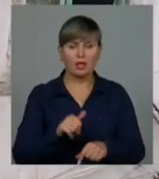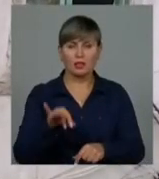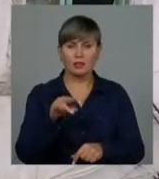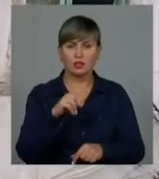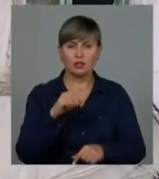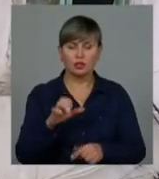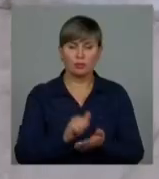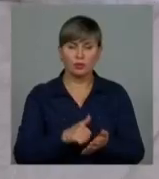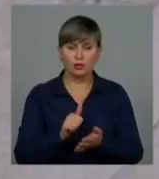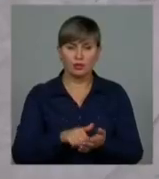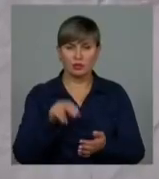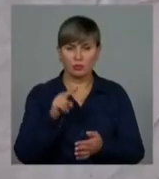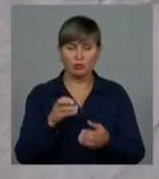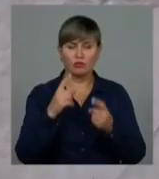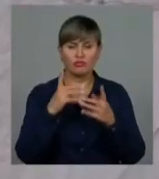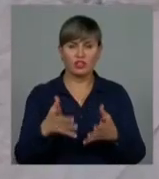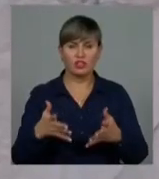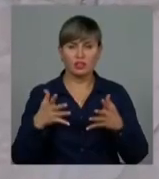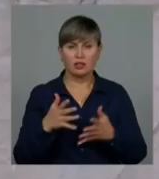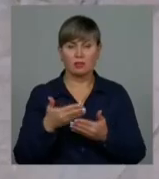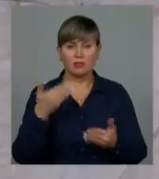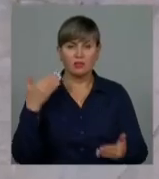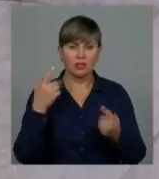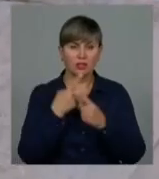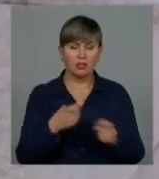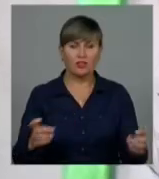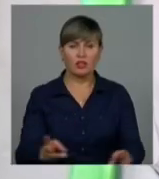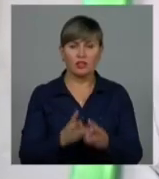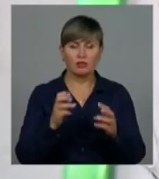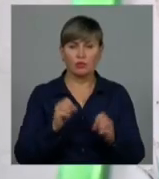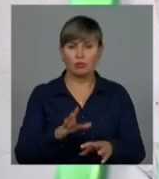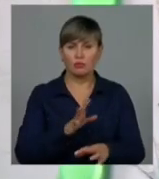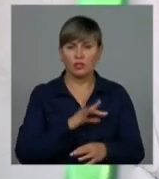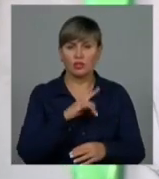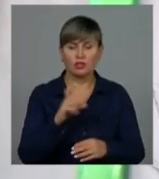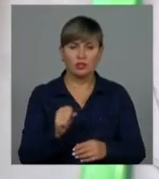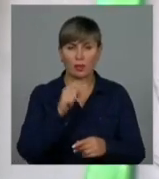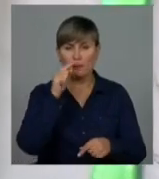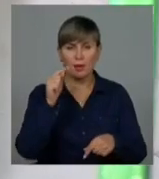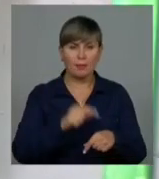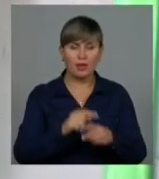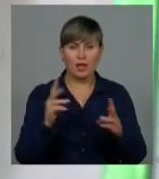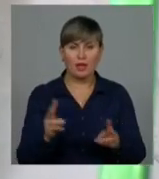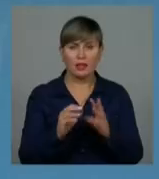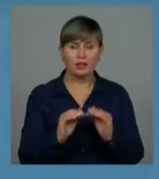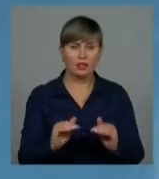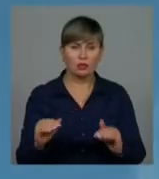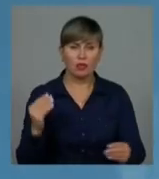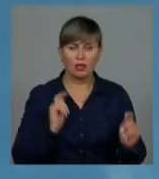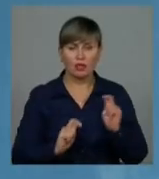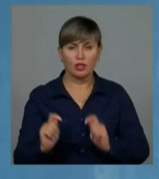ДЧС. Причина ЧП все еще выясняется. По предварительным данным, возгорание могло возникнуть из-за попадания огня на детскую